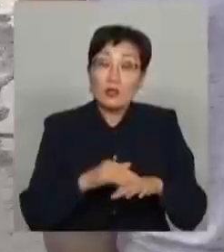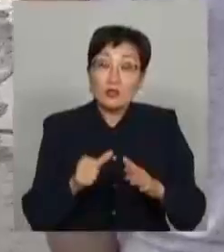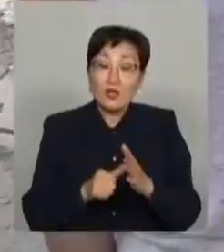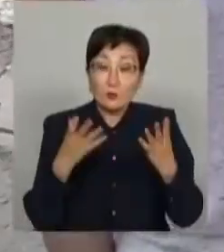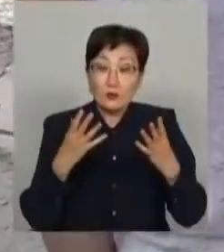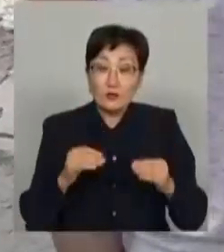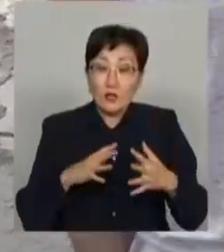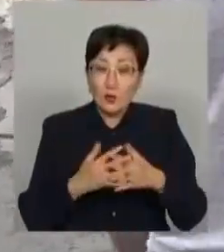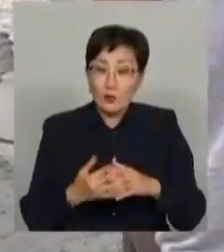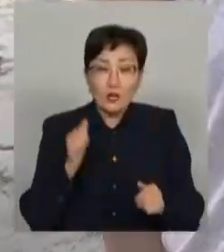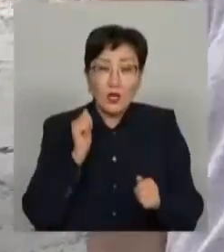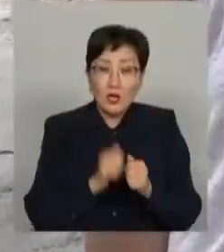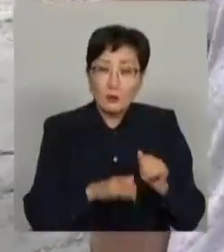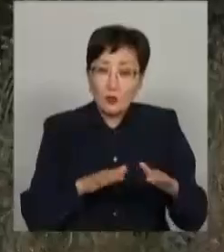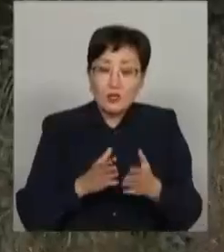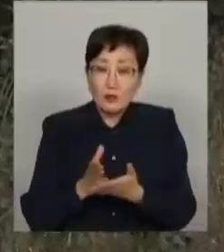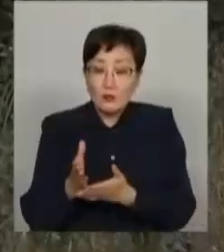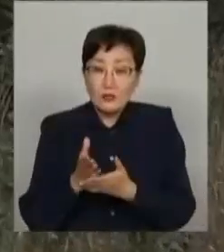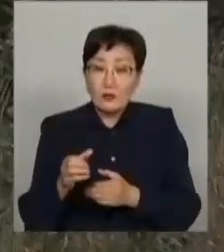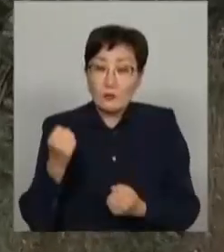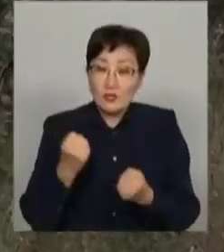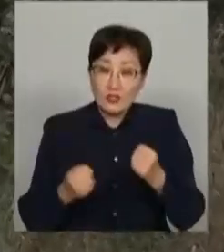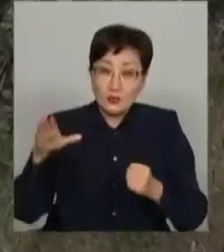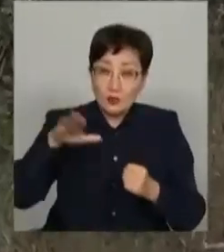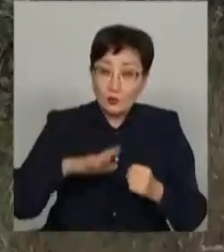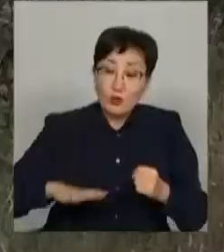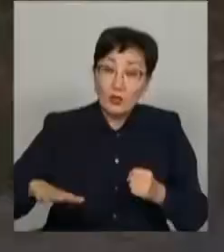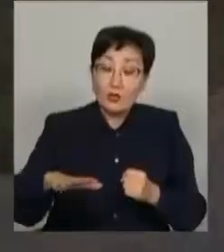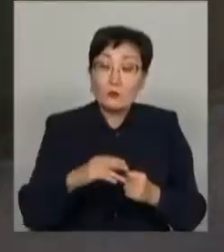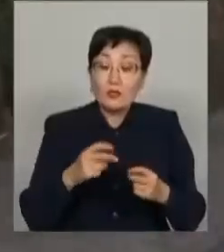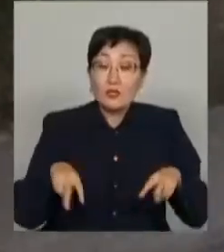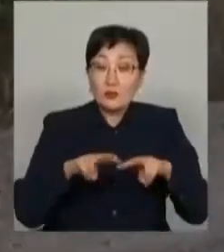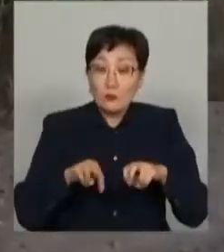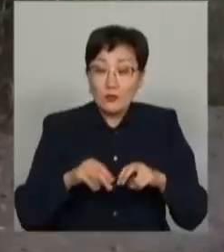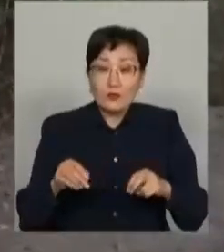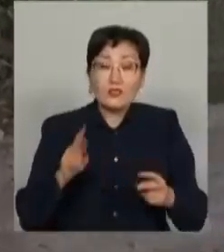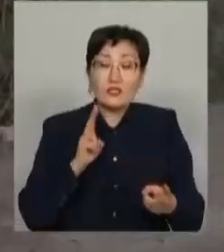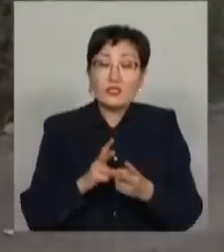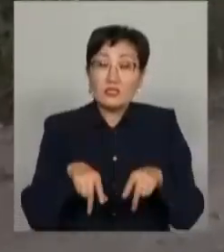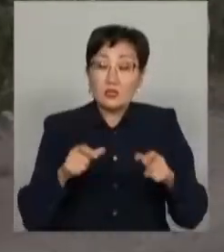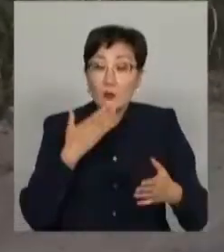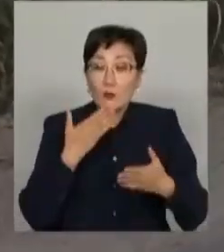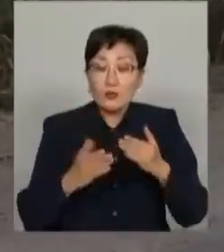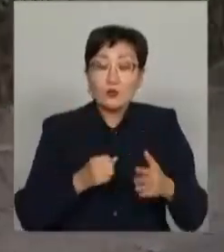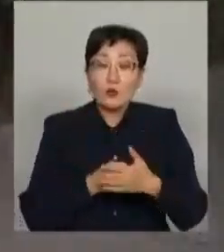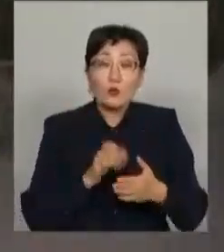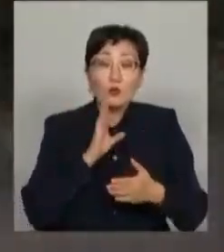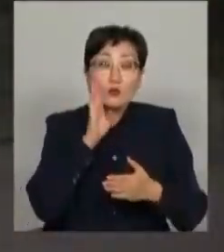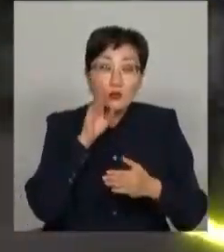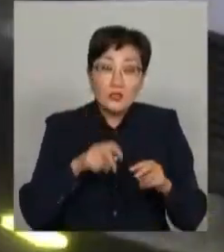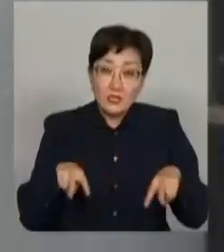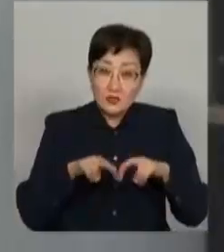күн ауылдың бұрыш-бұрышын аралады. Көлігі барлар тау-тасты қарап шықты. Жолшыбай кездескендерден сұрап, таң атқанша маңайды бақылауда